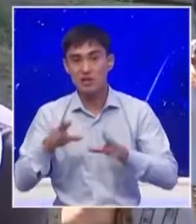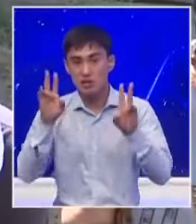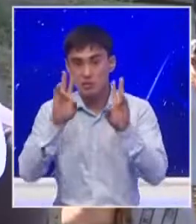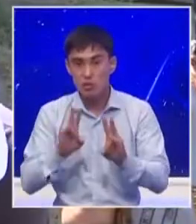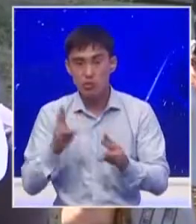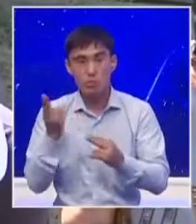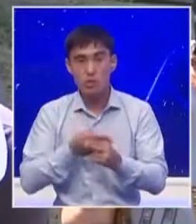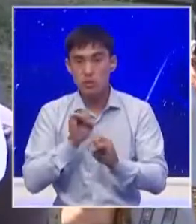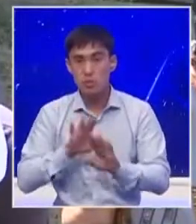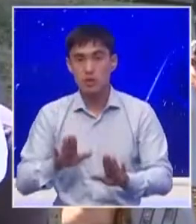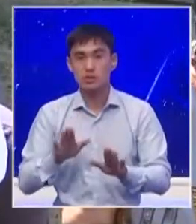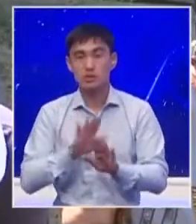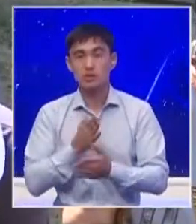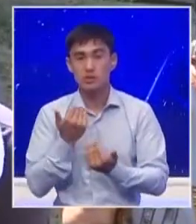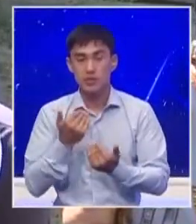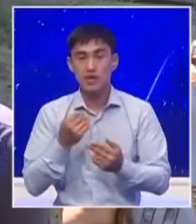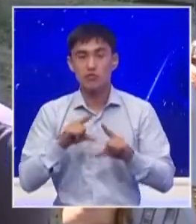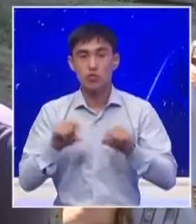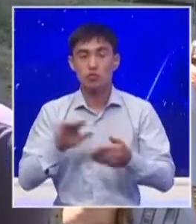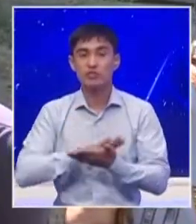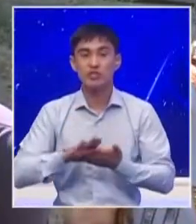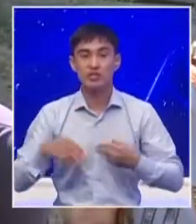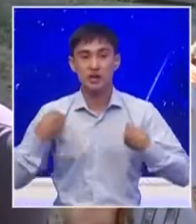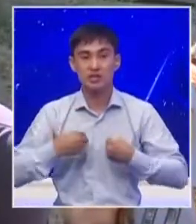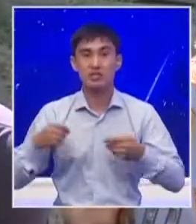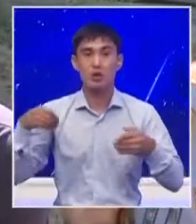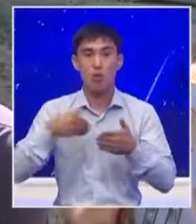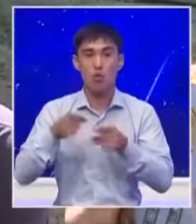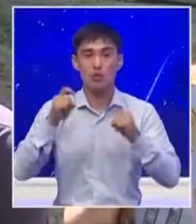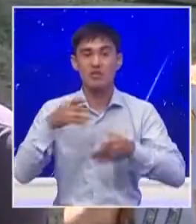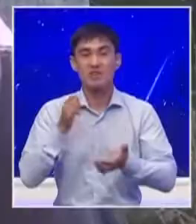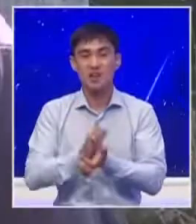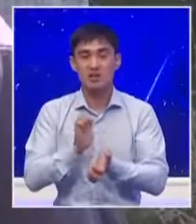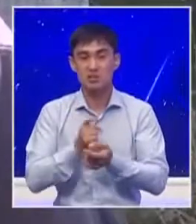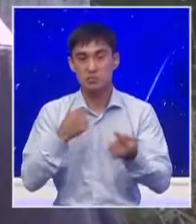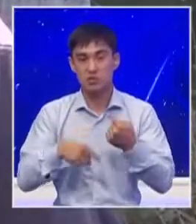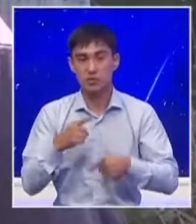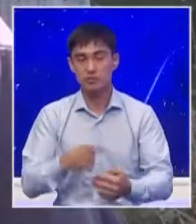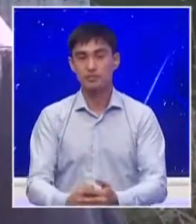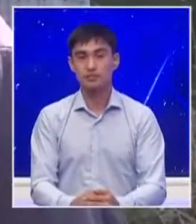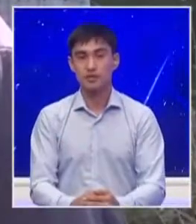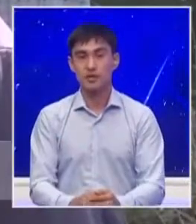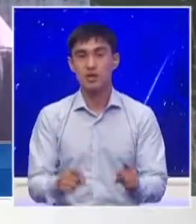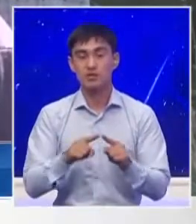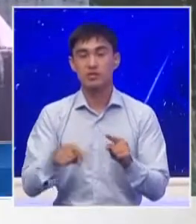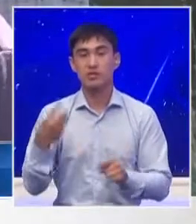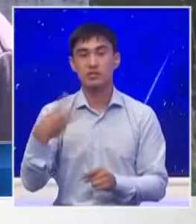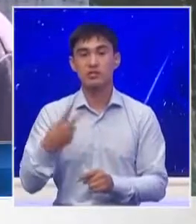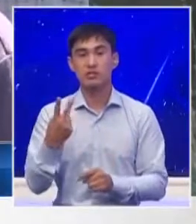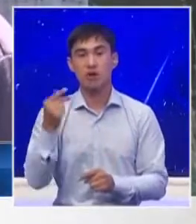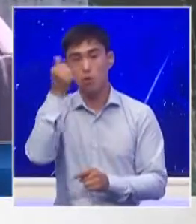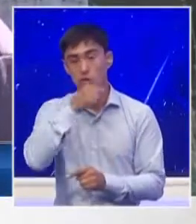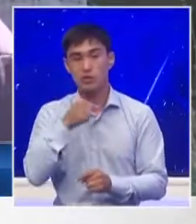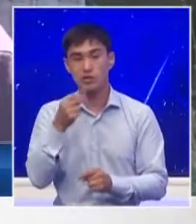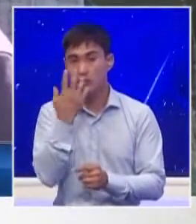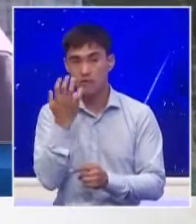небезопасно школу отправляем в чистой одежде доходит уже все в грязи течение 32 года я еще ни разу не видел здесь